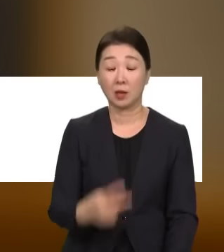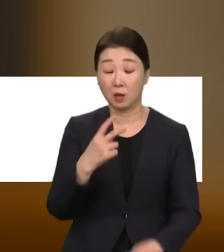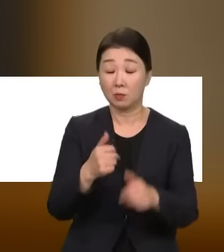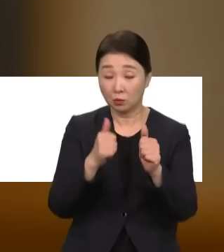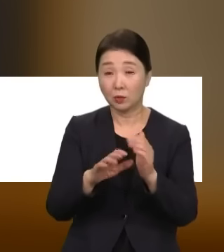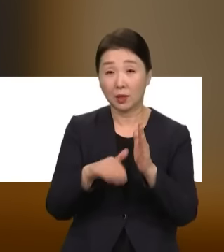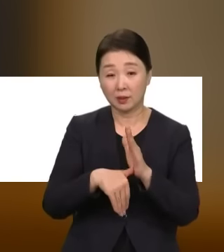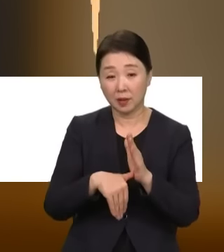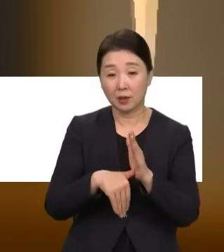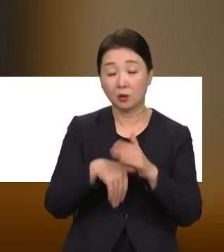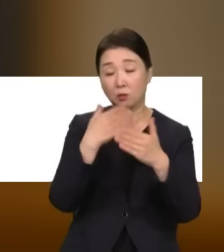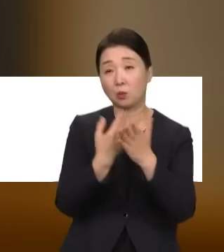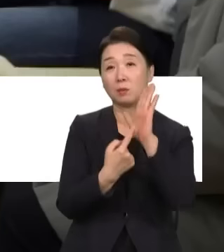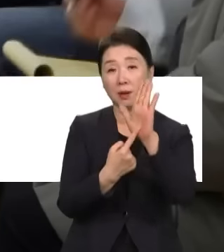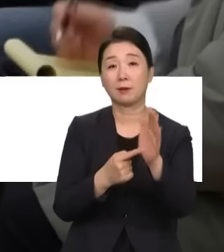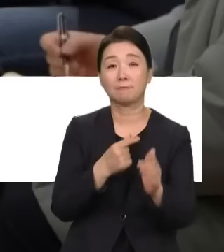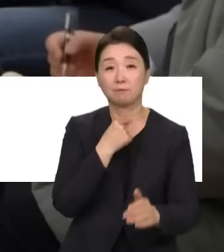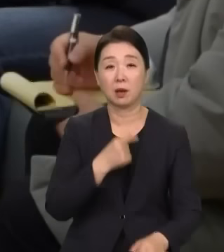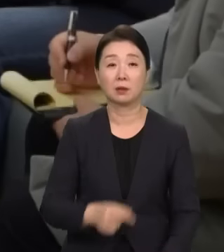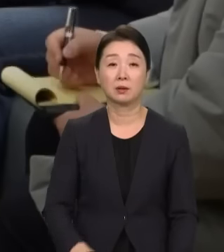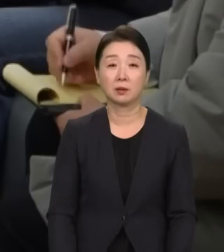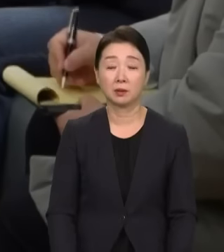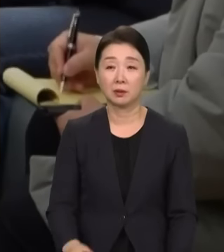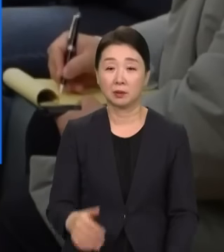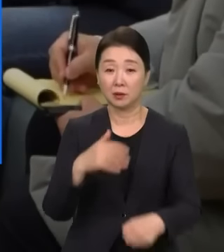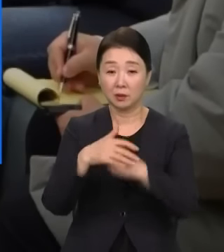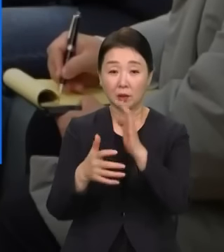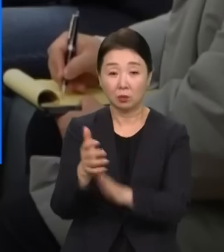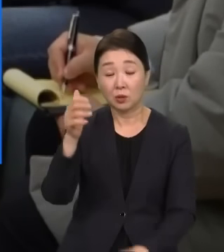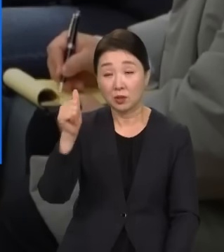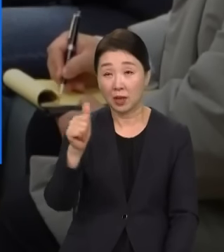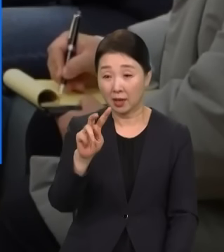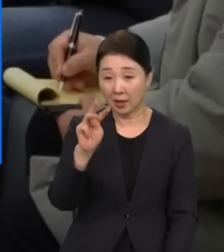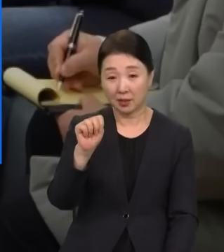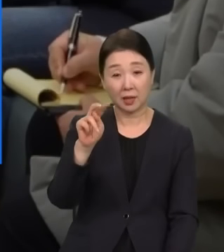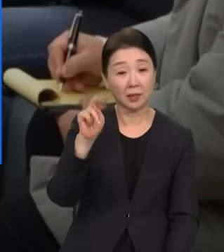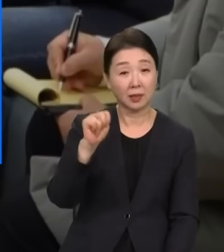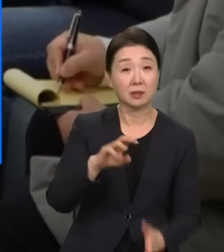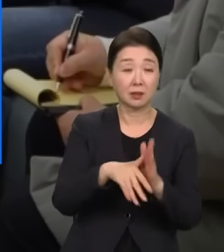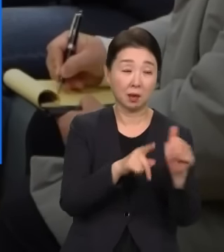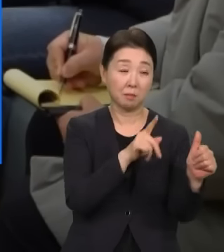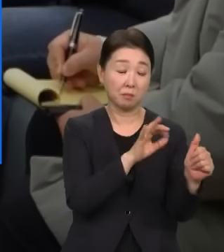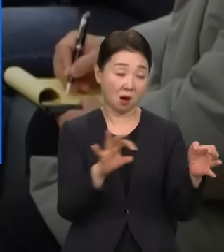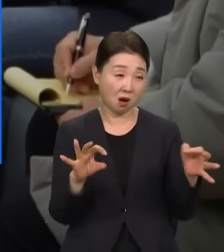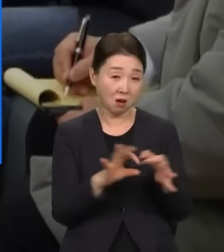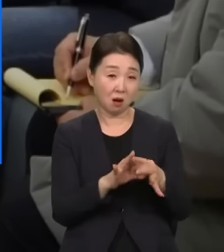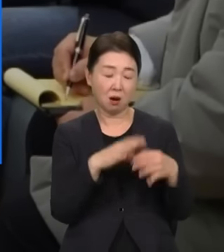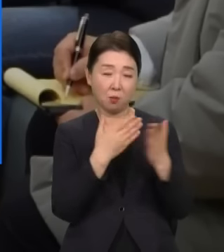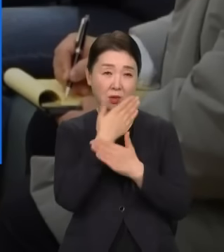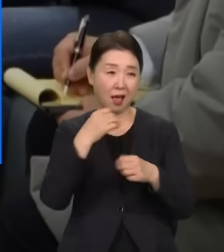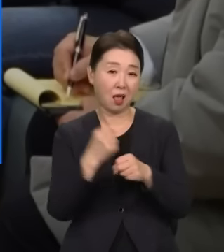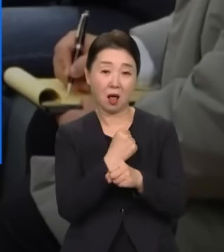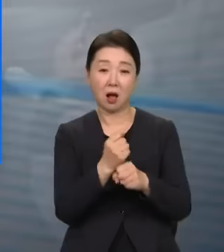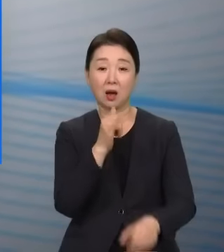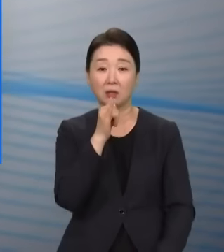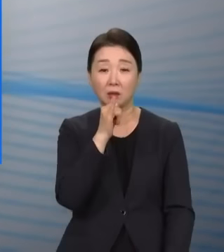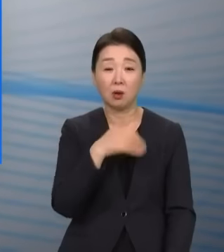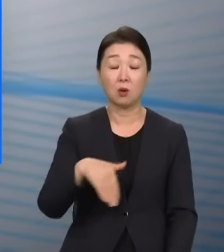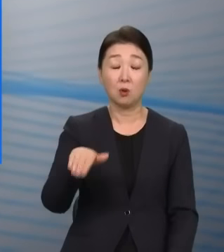조사하면서 일단 다 밝히도록 하겠습니다. 홍준표 시장은 소셜미디어에 명태균과 엮으려 온갖 일을 하지만